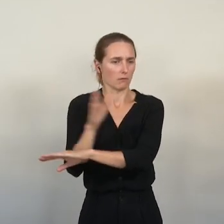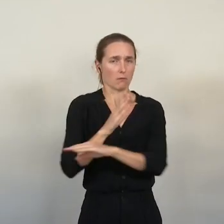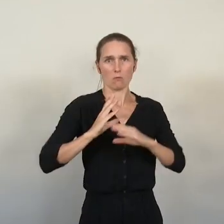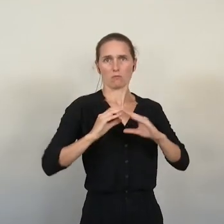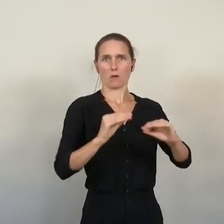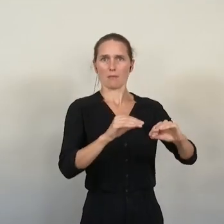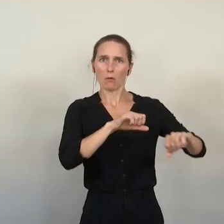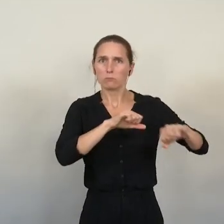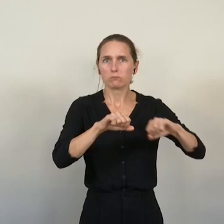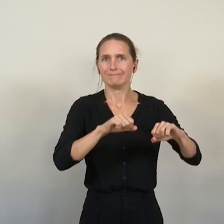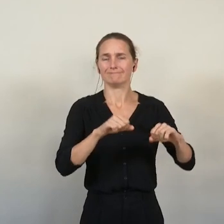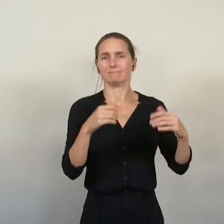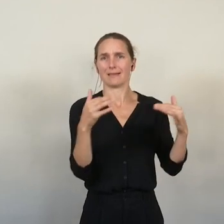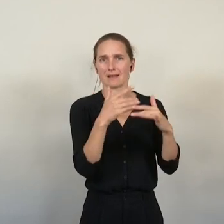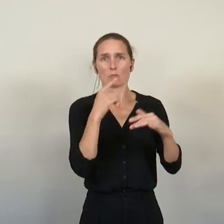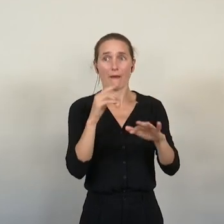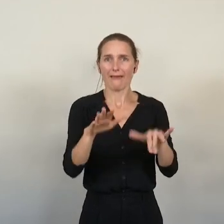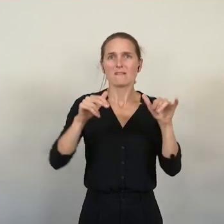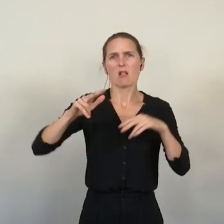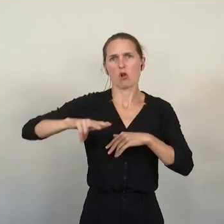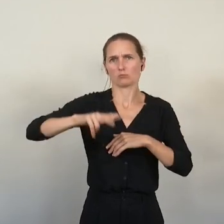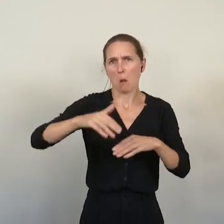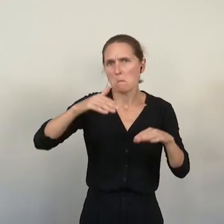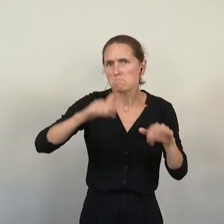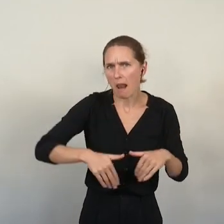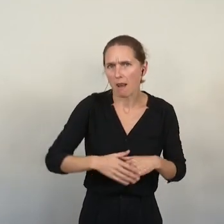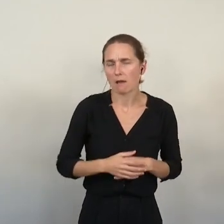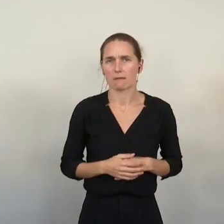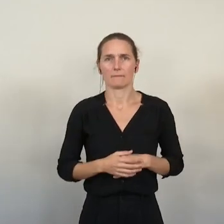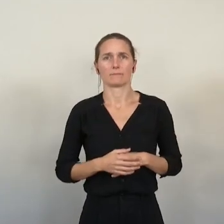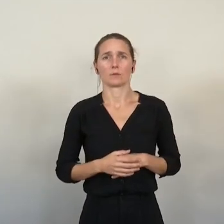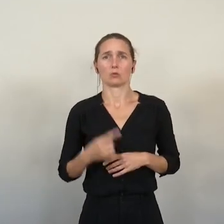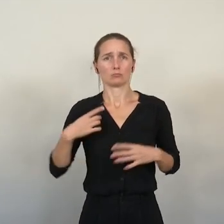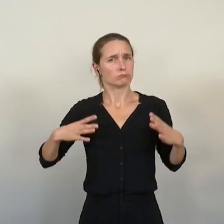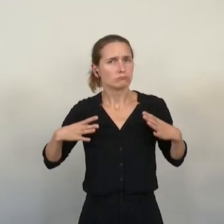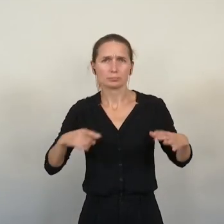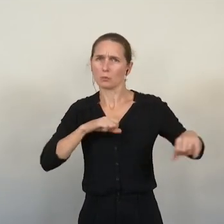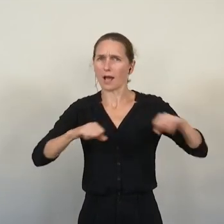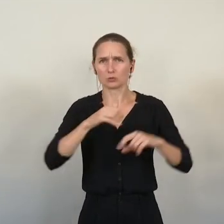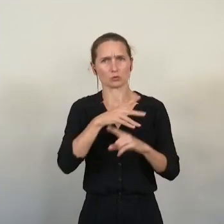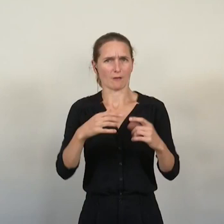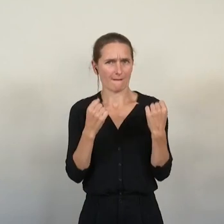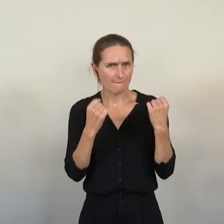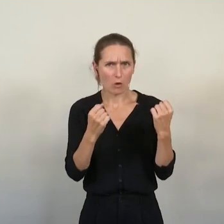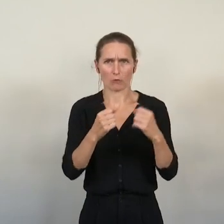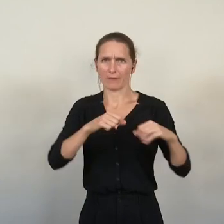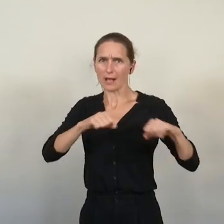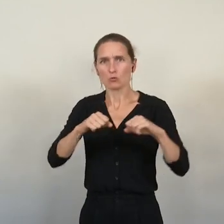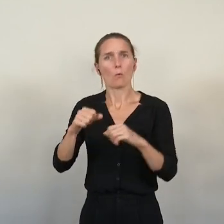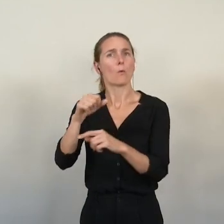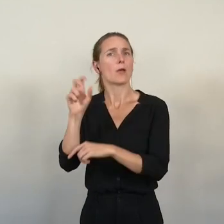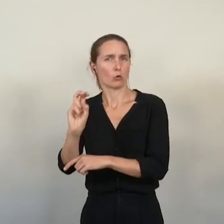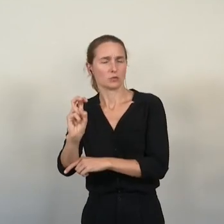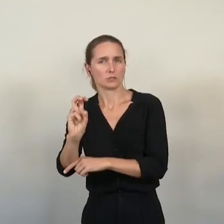lutte contre le mallogement cette implication dans une action sociale forte une action sociale et une action écologique forte se traduit